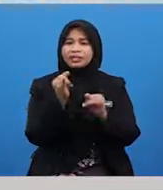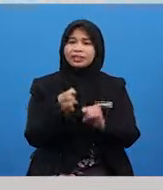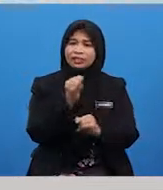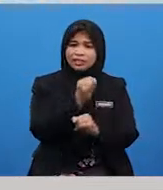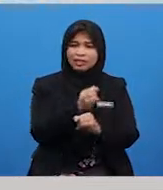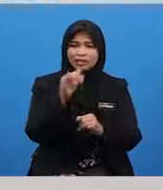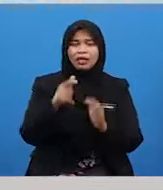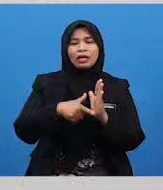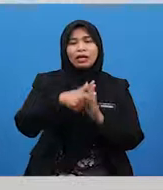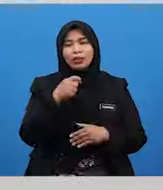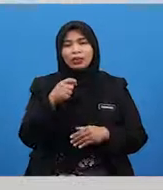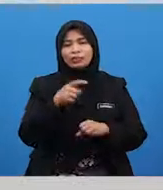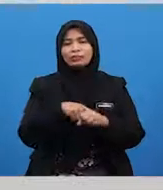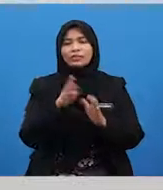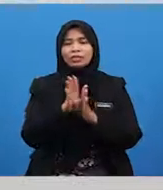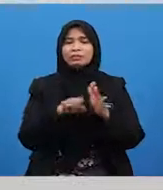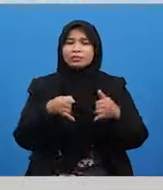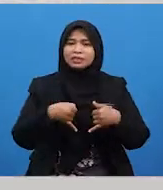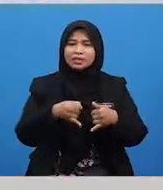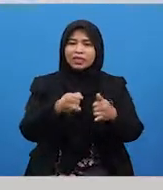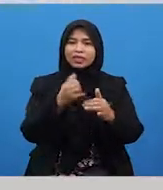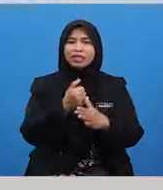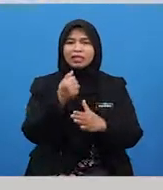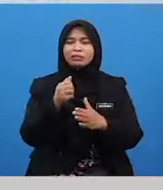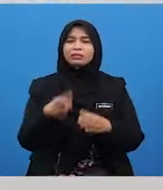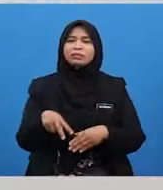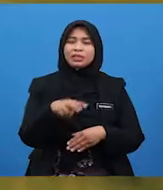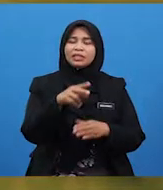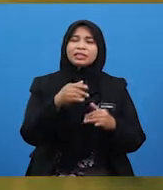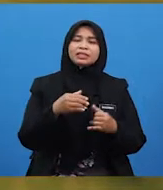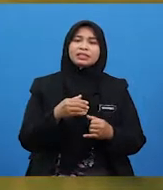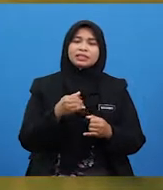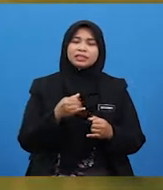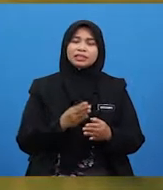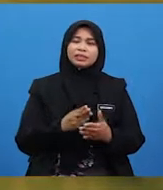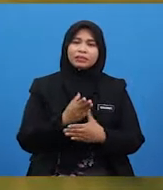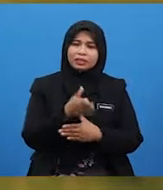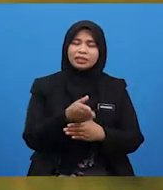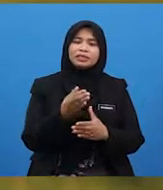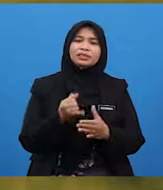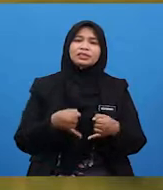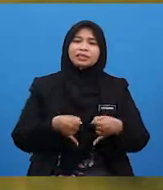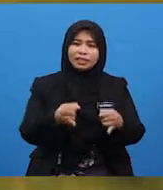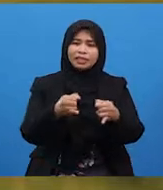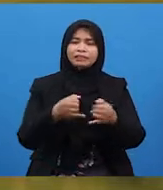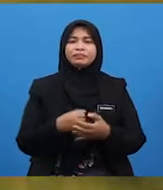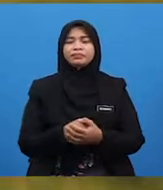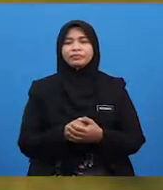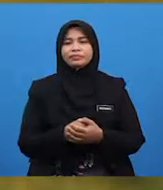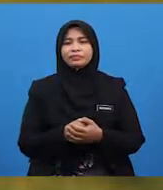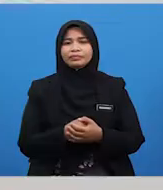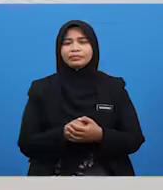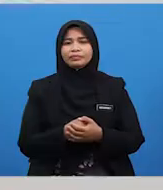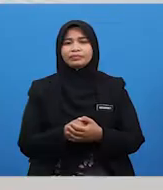lebih tua semasa berjalan atau melintas jalan. Betul ke jawapan murid-murid? Jika betul,